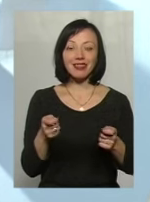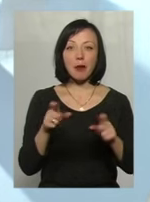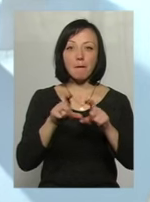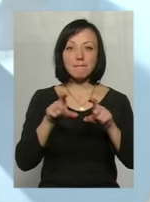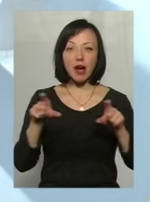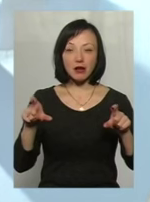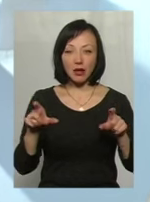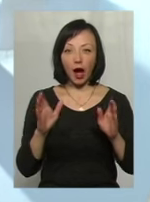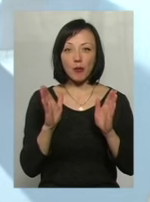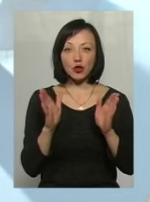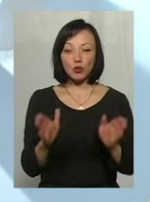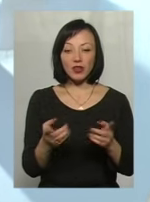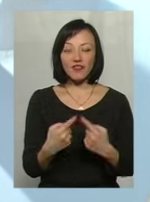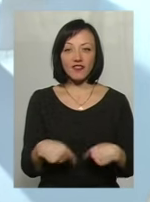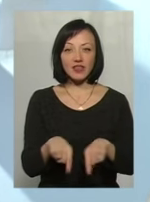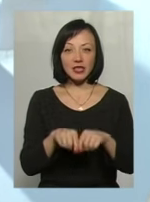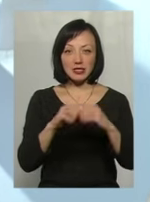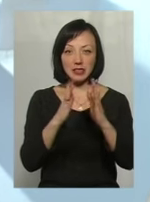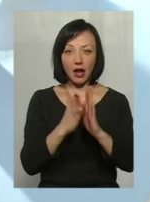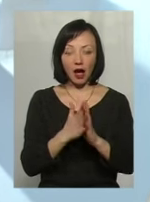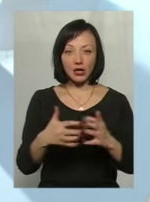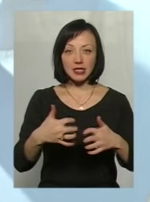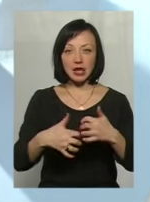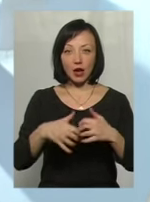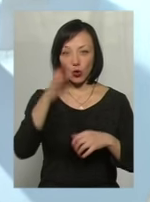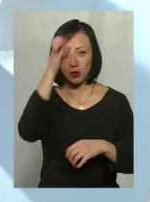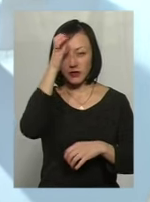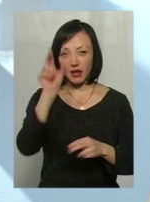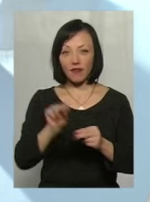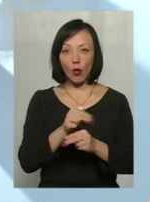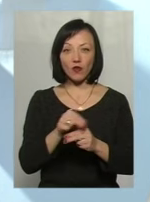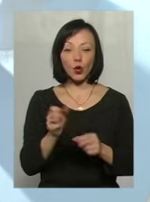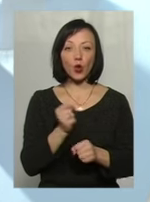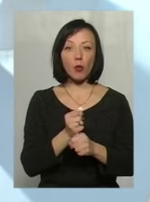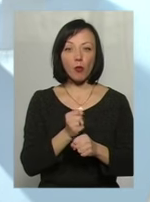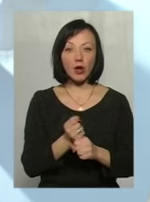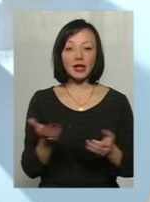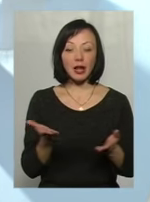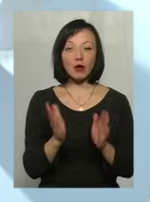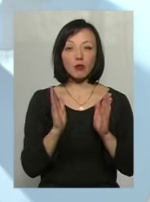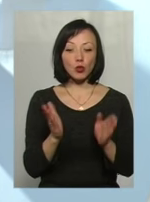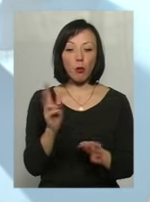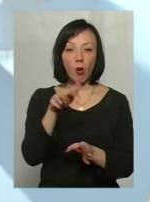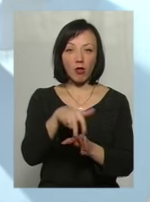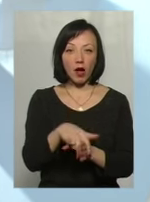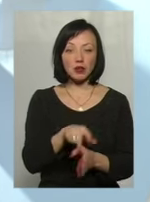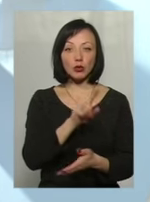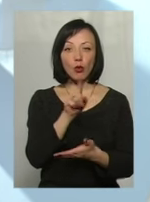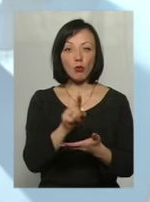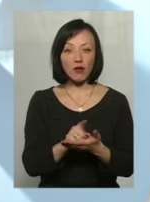буде відділ загальної середньої освіти та виховної роботи, на який і буде покладено